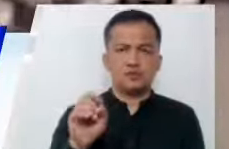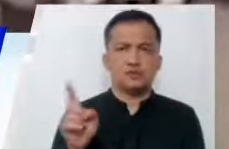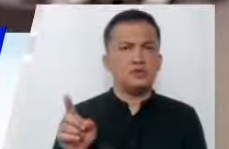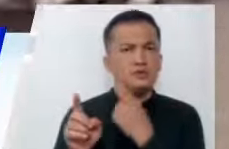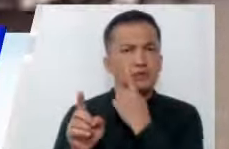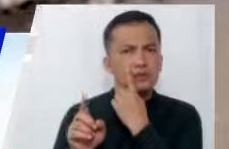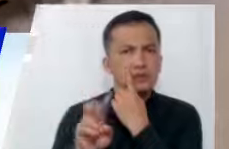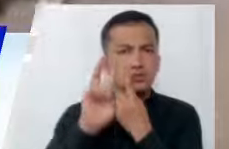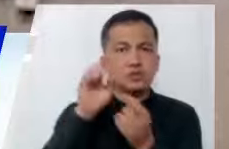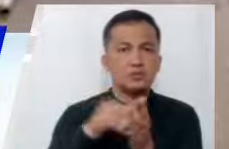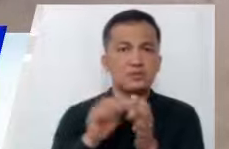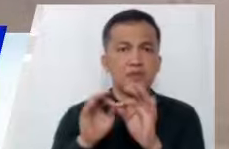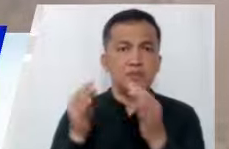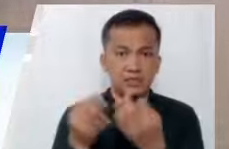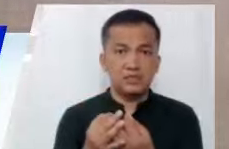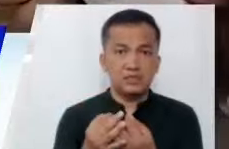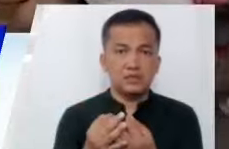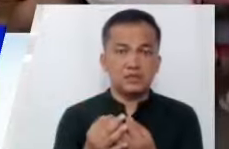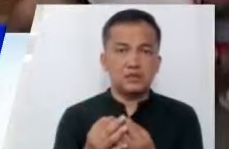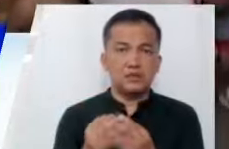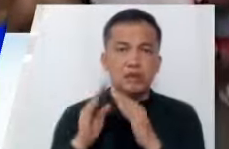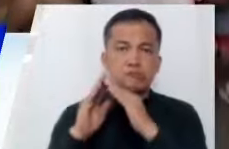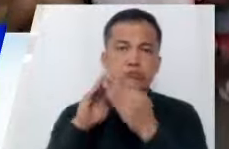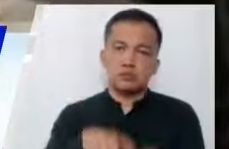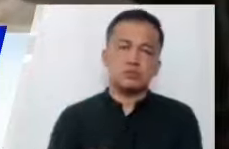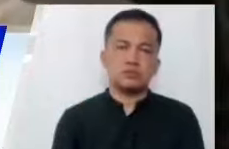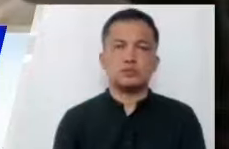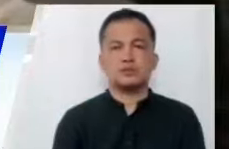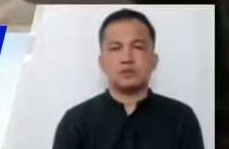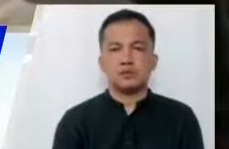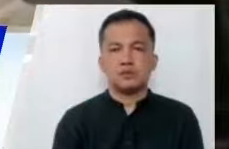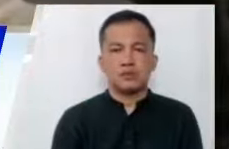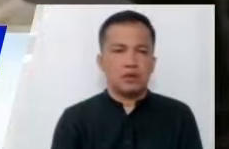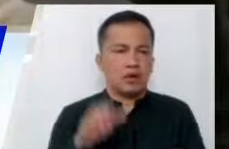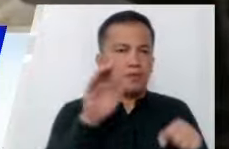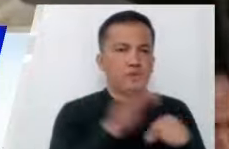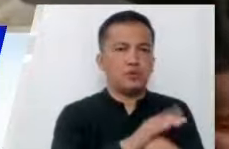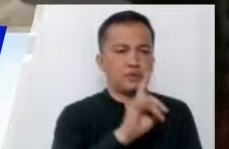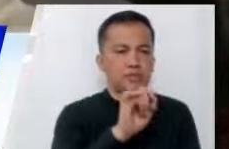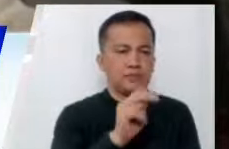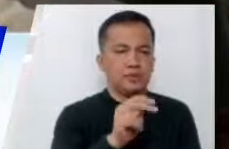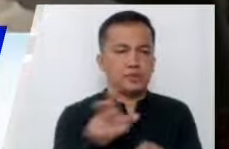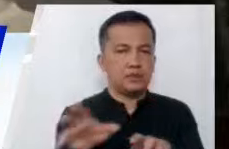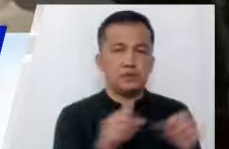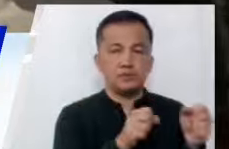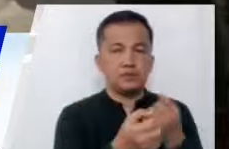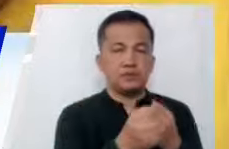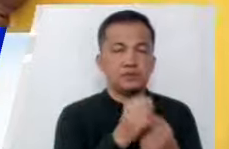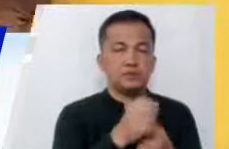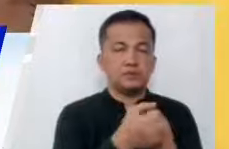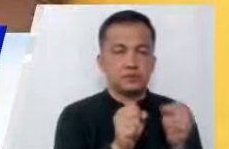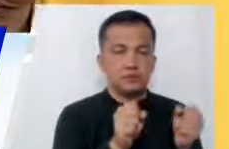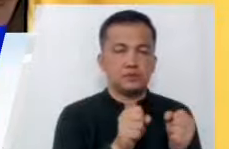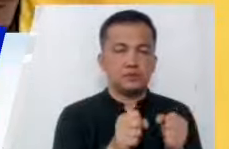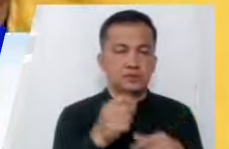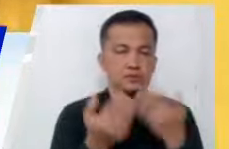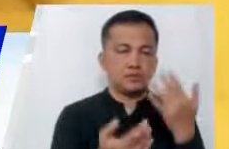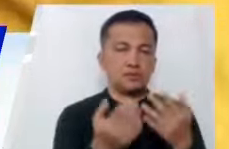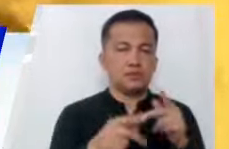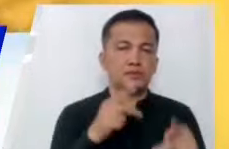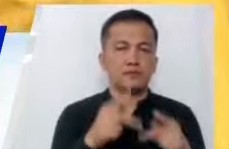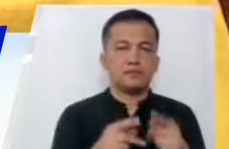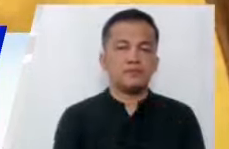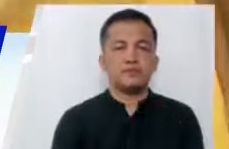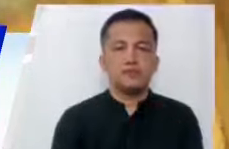2,000 pamilya ang nawala ng bahay. Kaya napuno ang Delpan Evacuation Center ng mga nasunugang residente. Hiningi lang kami ng